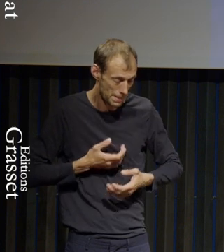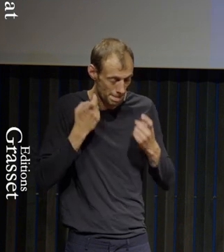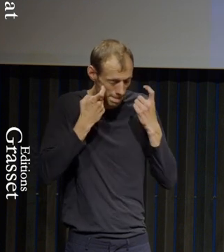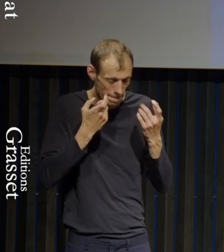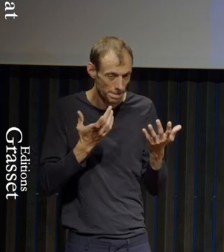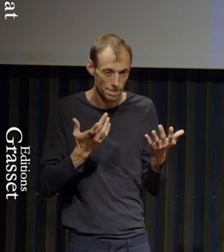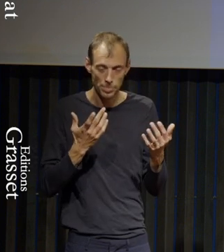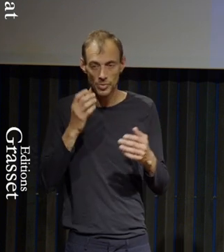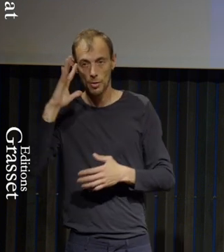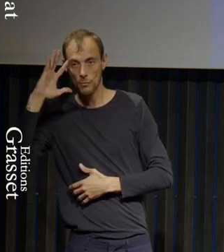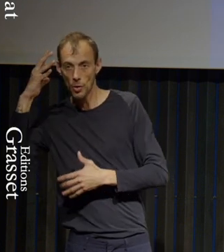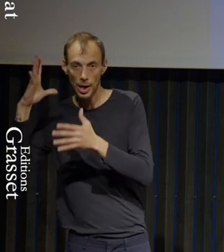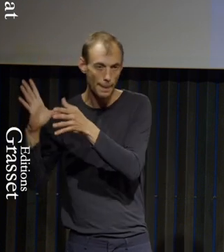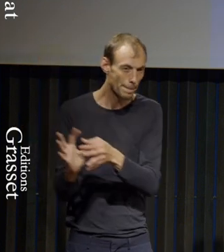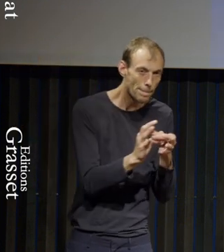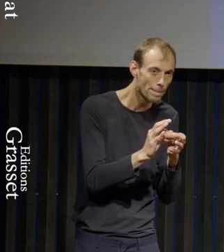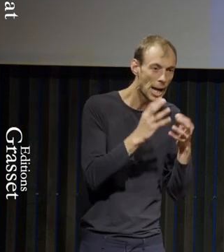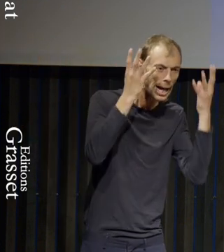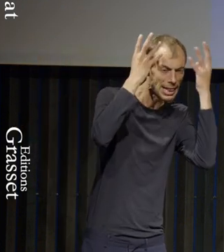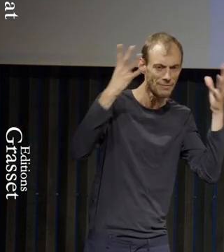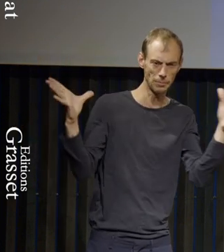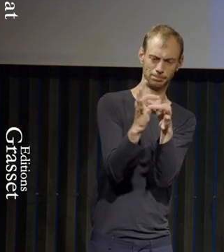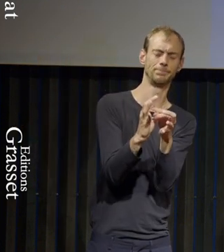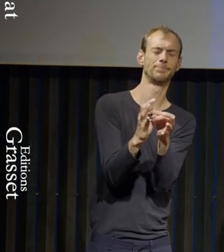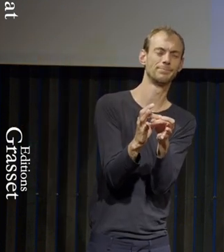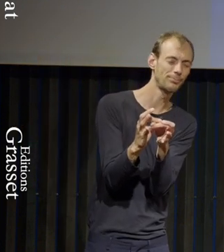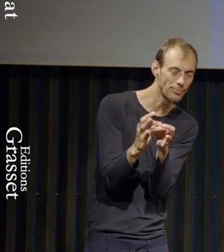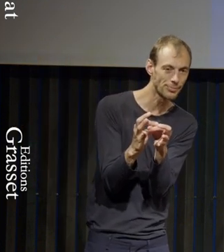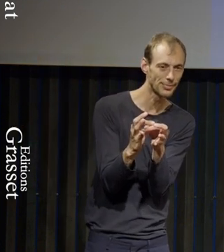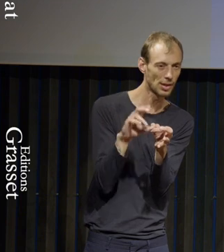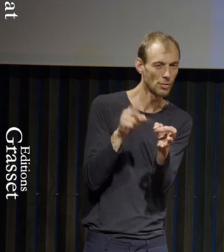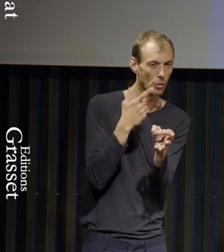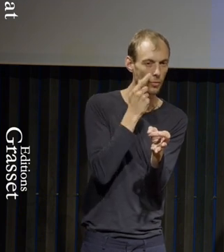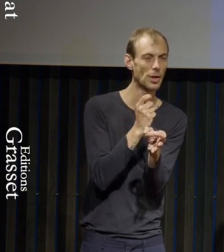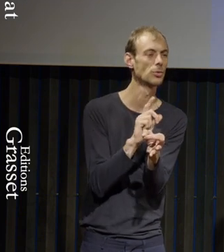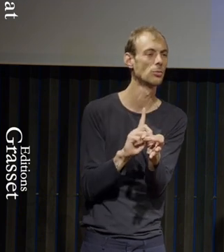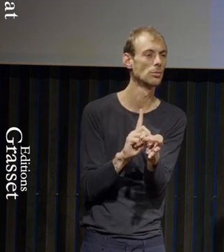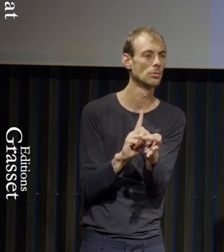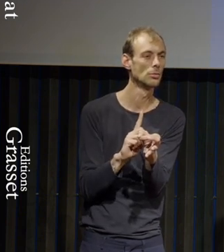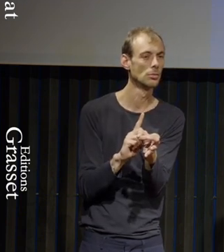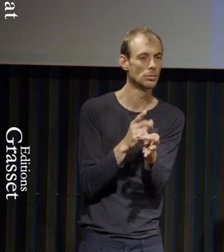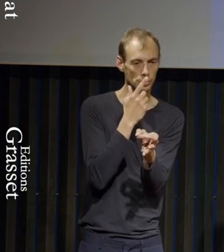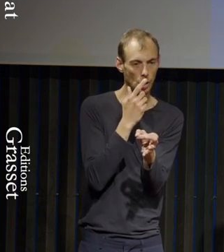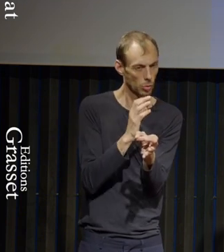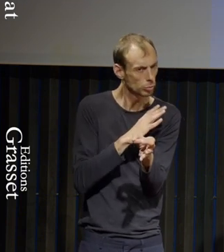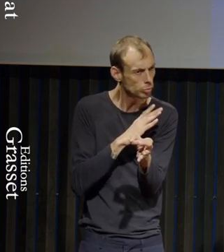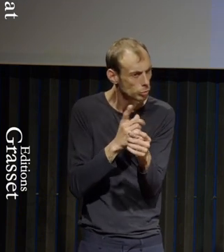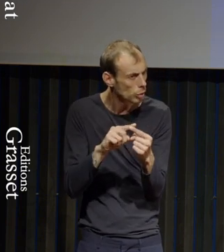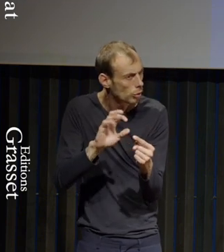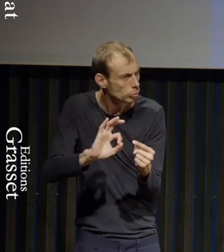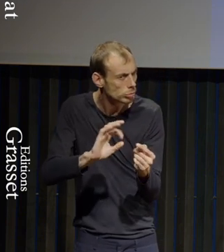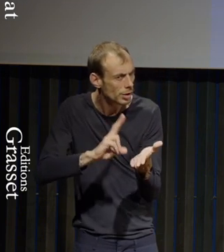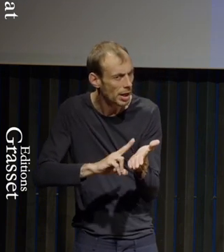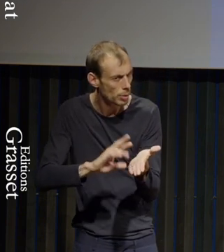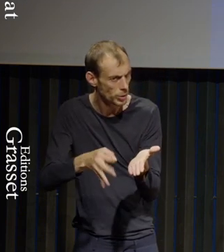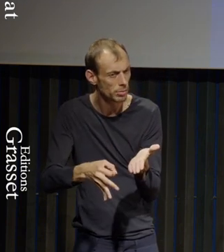et créativité. À la fois, il a l'air de dire quelque chose de vrai, j'en ai parlé tout à l'heure et nous en reparlerons, et en même temps, c'est